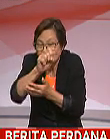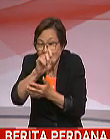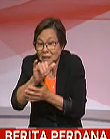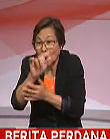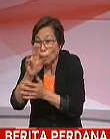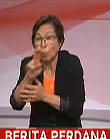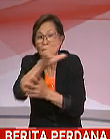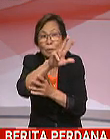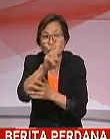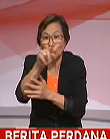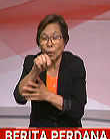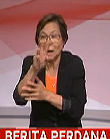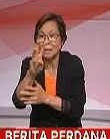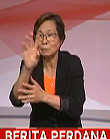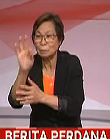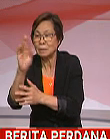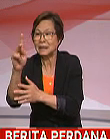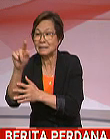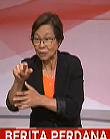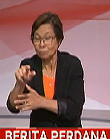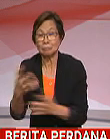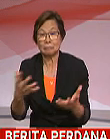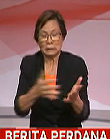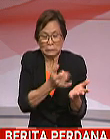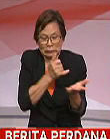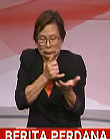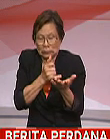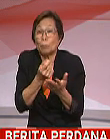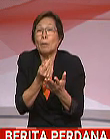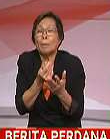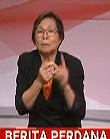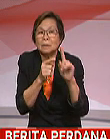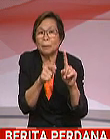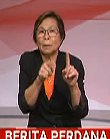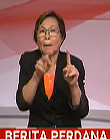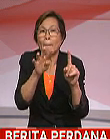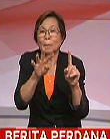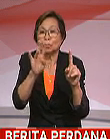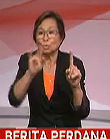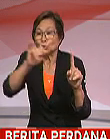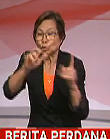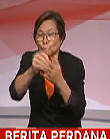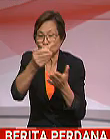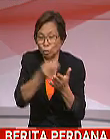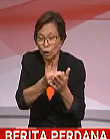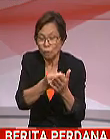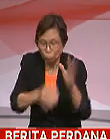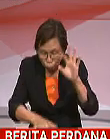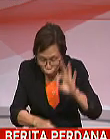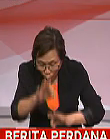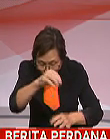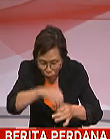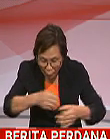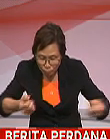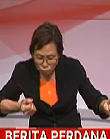seberat 32.69 kilogram. Dadah dianggarkan bernilai 1.47 juta ringgit itu dijumpai di